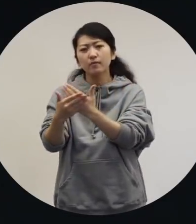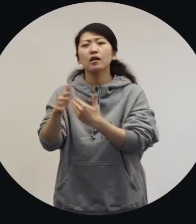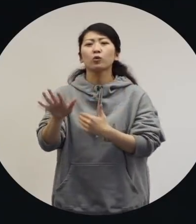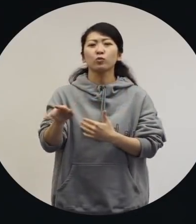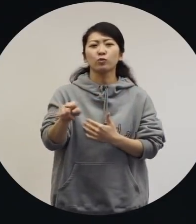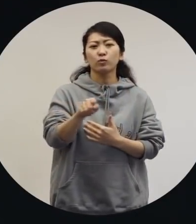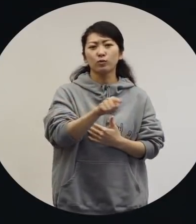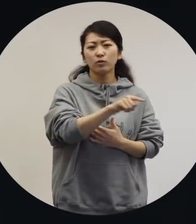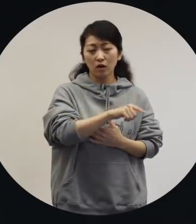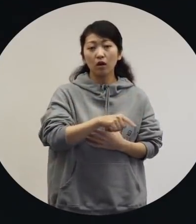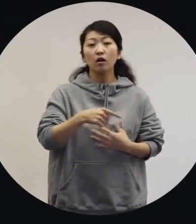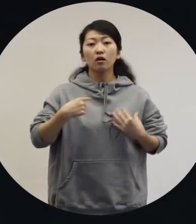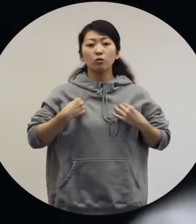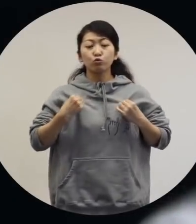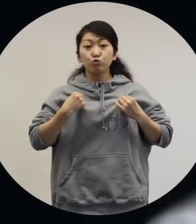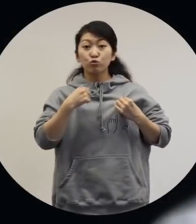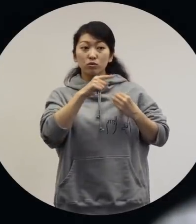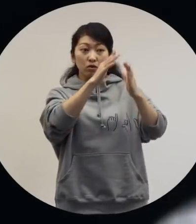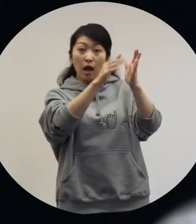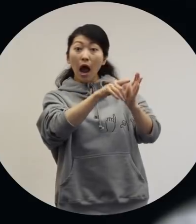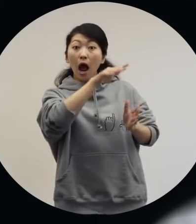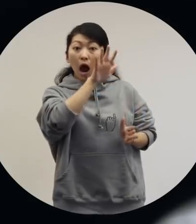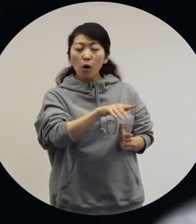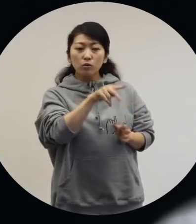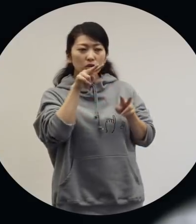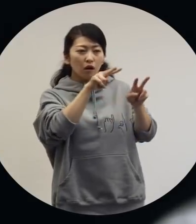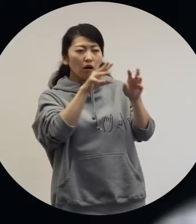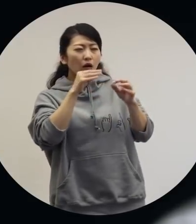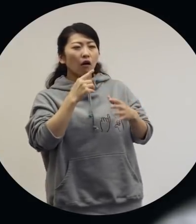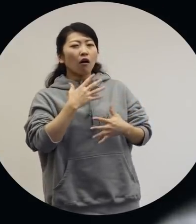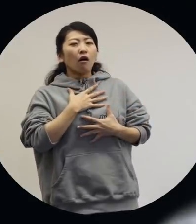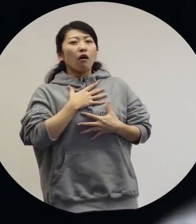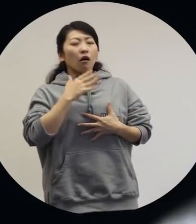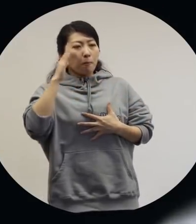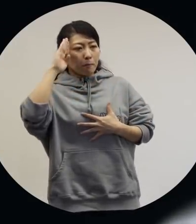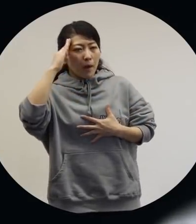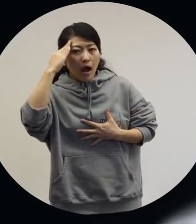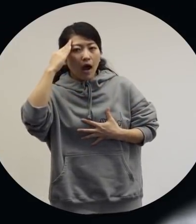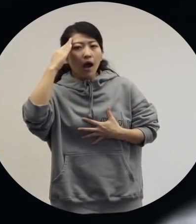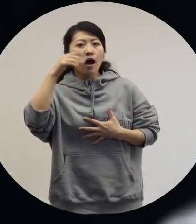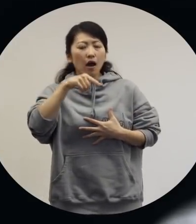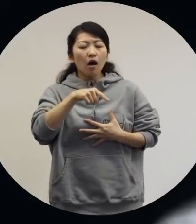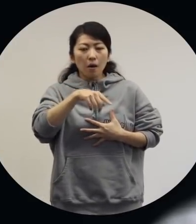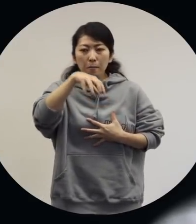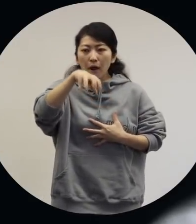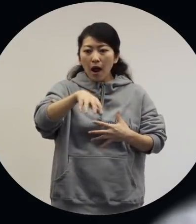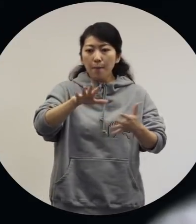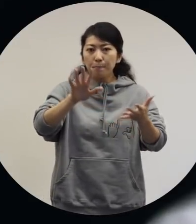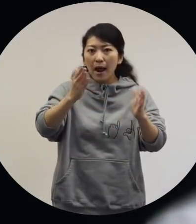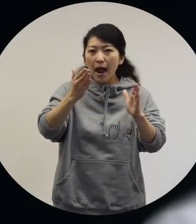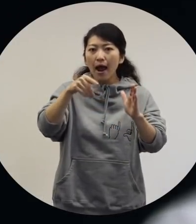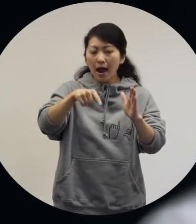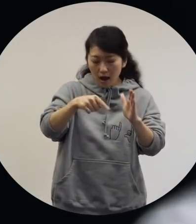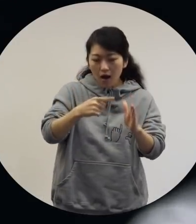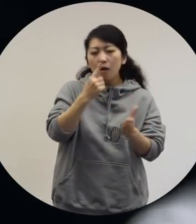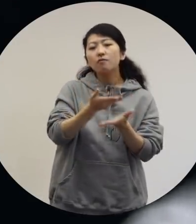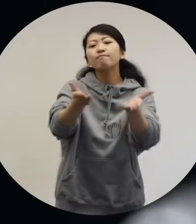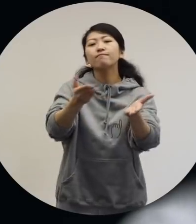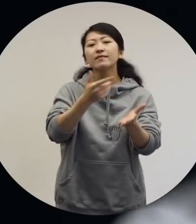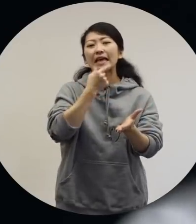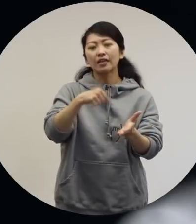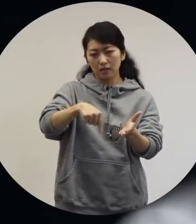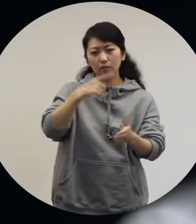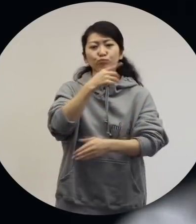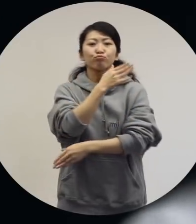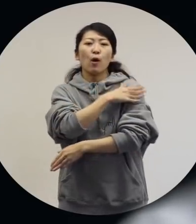、でもその洋服があることで何か人の心が動いたりとか、その場が変容したりっていうことをやっぱりブランドとし